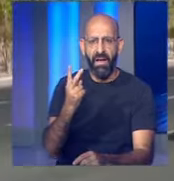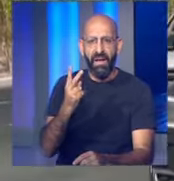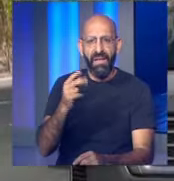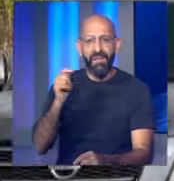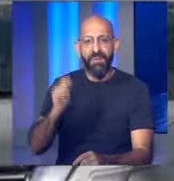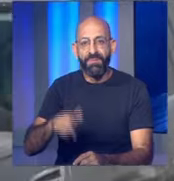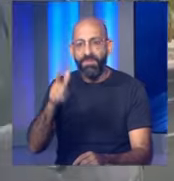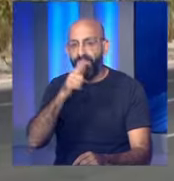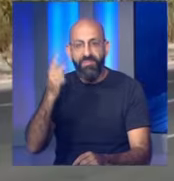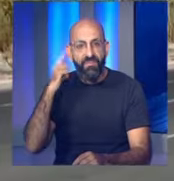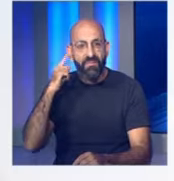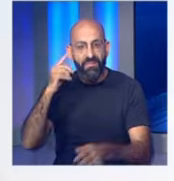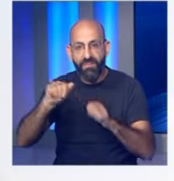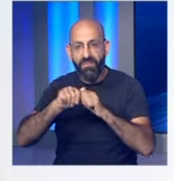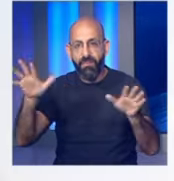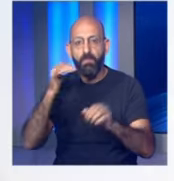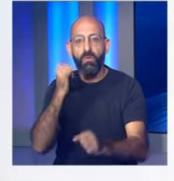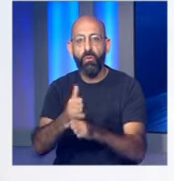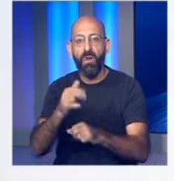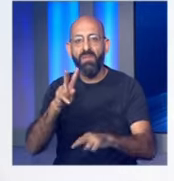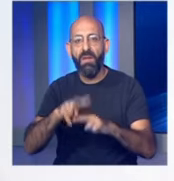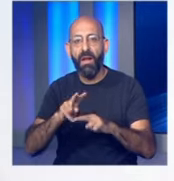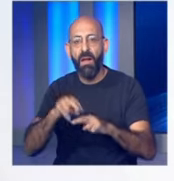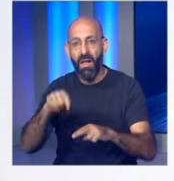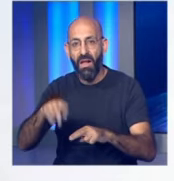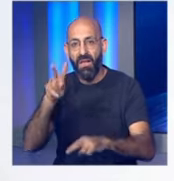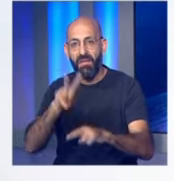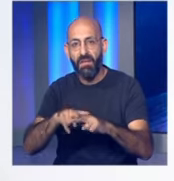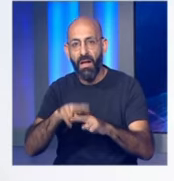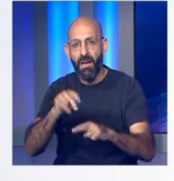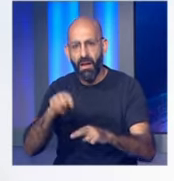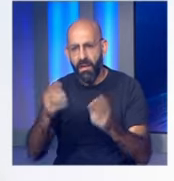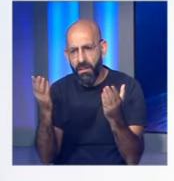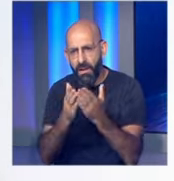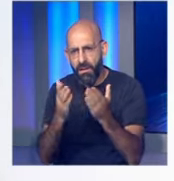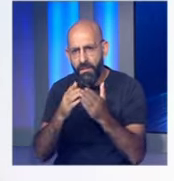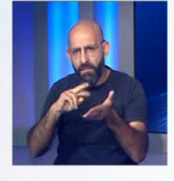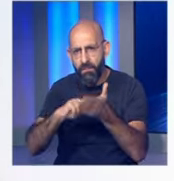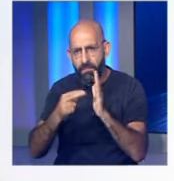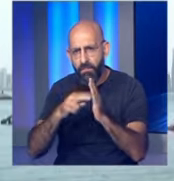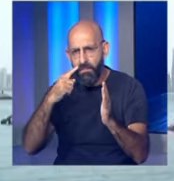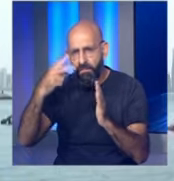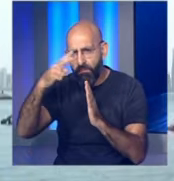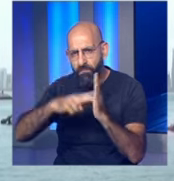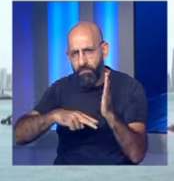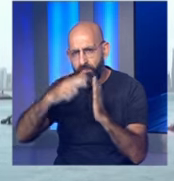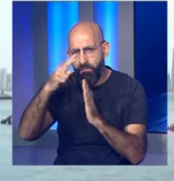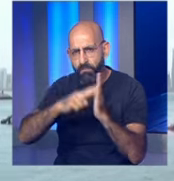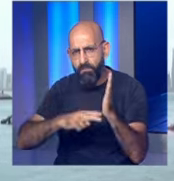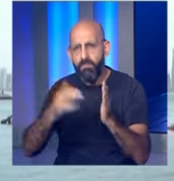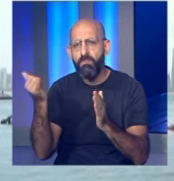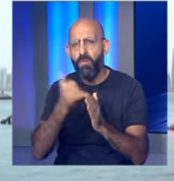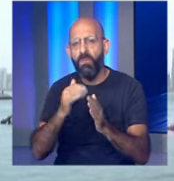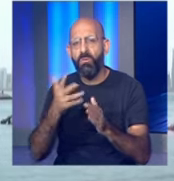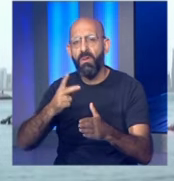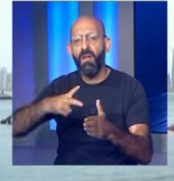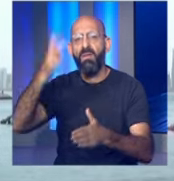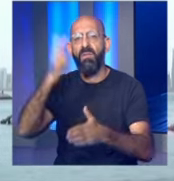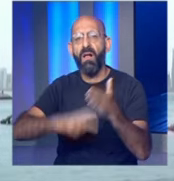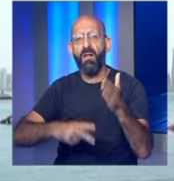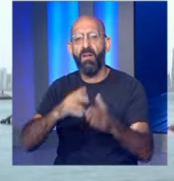تناقش وقف إطلاق النار في غزة ولبنان. وكالة أسوشيتد بريس نقلت عن مسؤول إسرائيلي أن تل